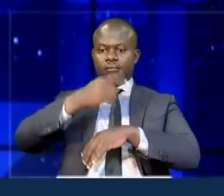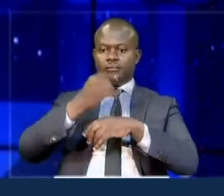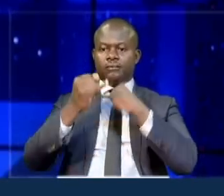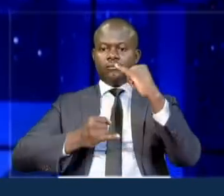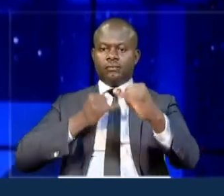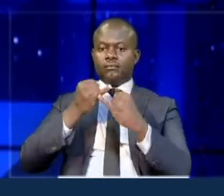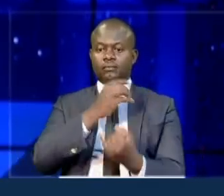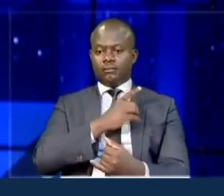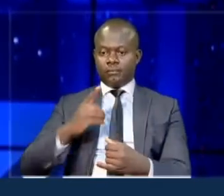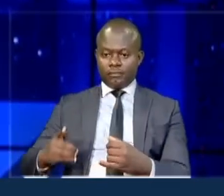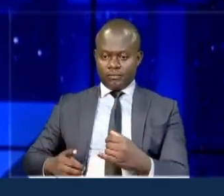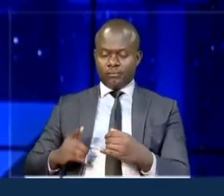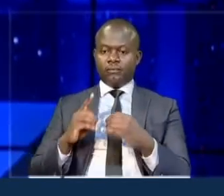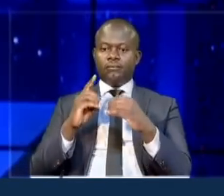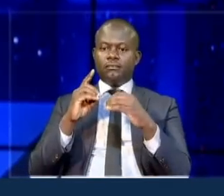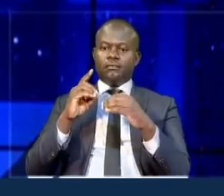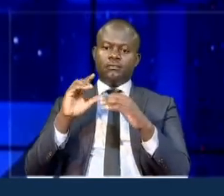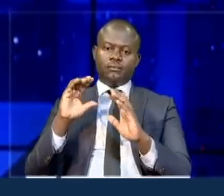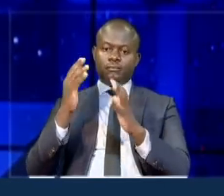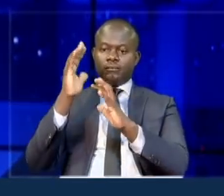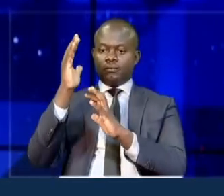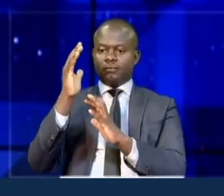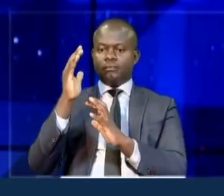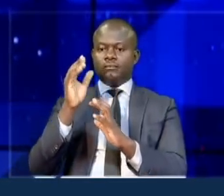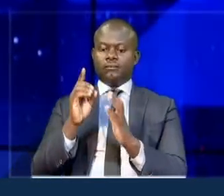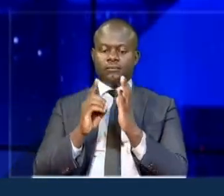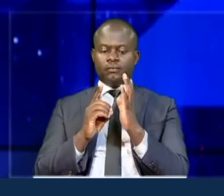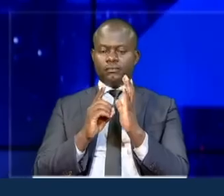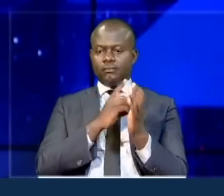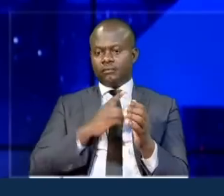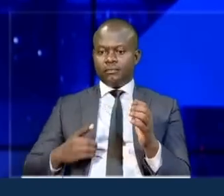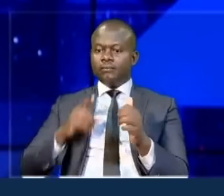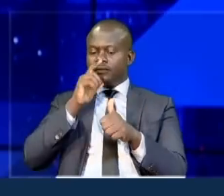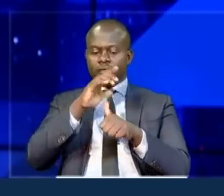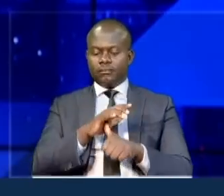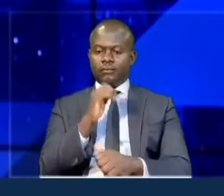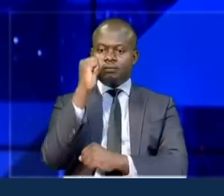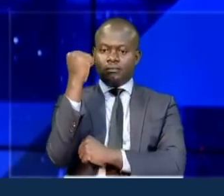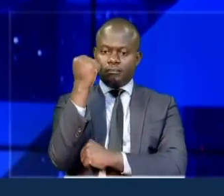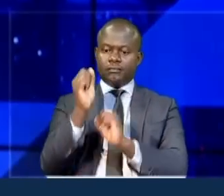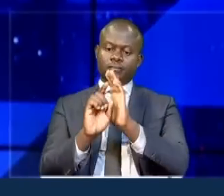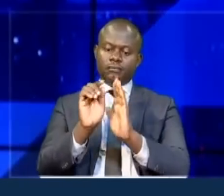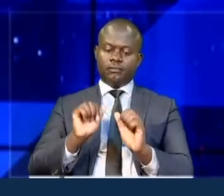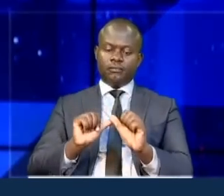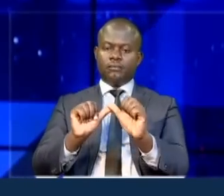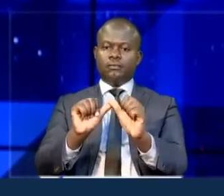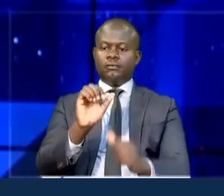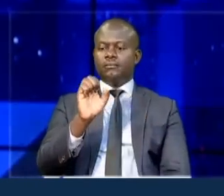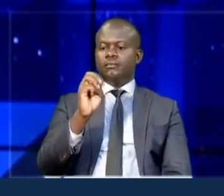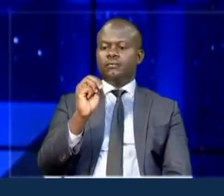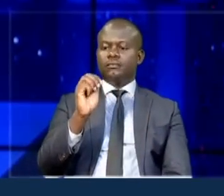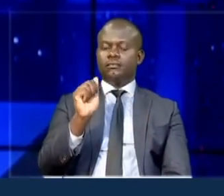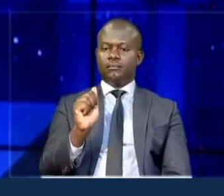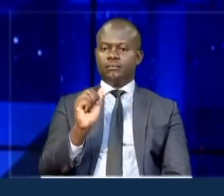wa demokarasi wizihijwe ku nsanganyamatsiko yiswe demokarasi idaheza inkingi y'iterambere rirambye. Emma